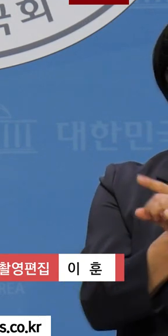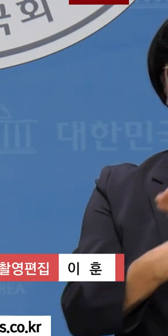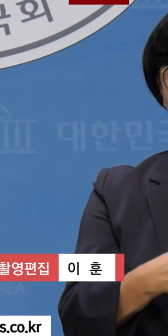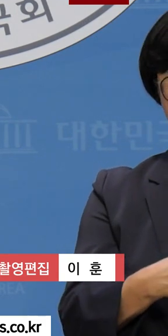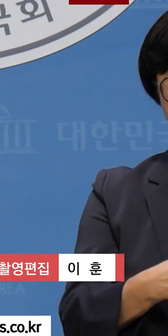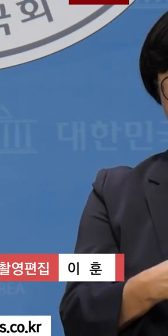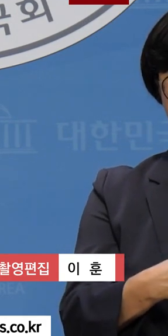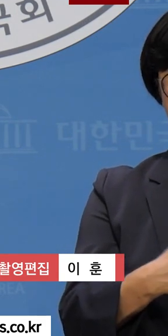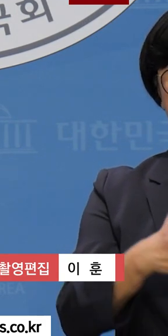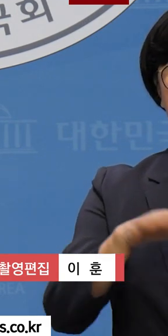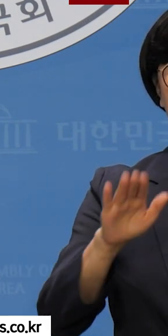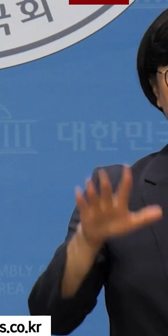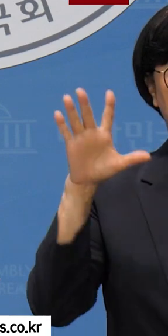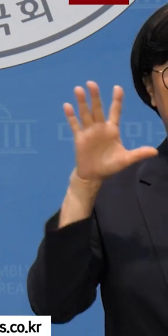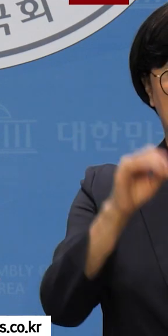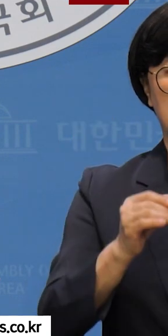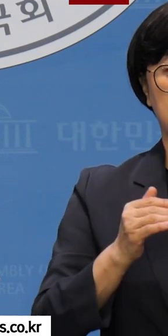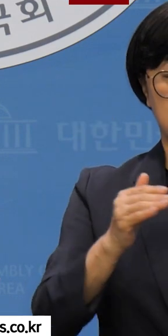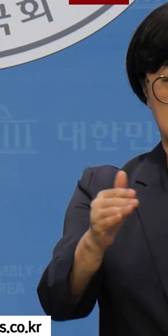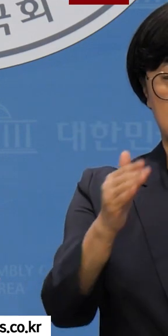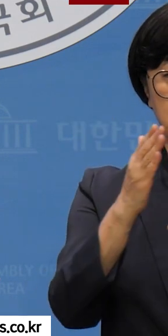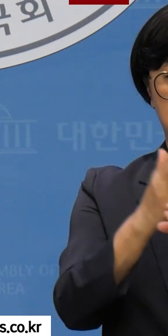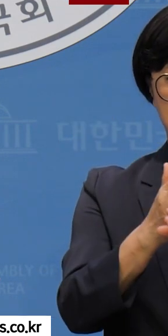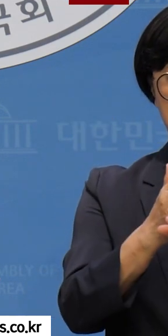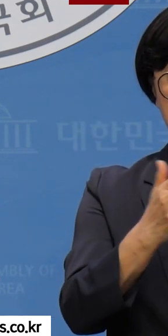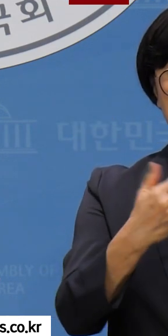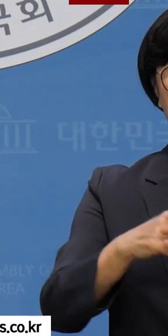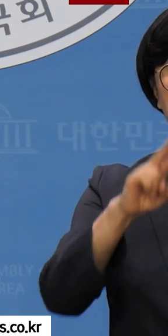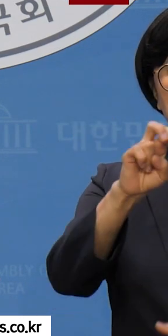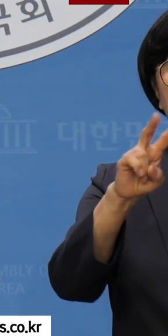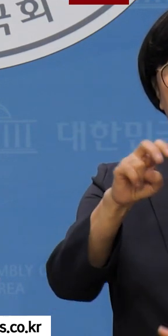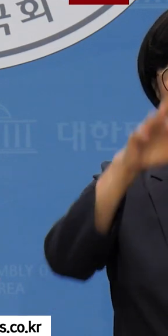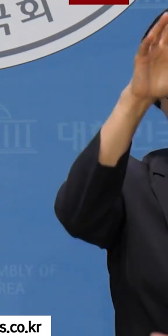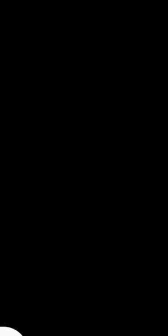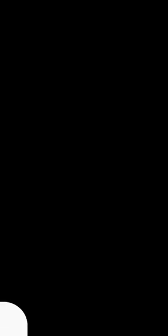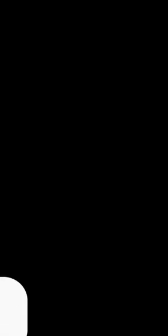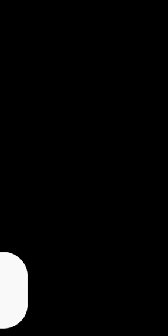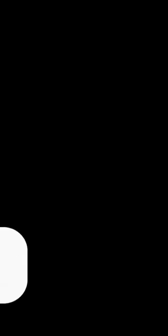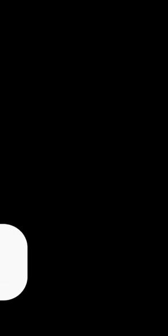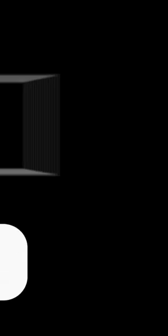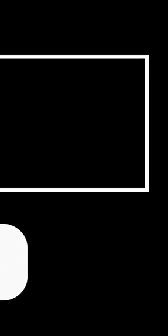등 총 9건으로 현재 동의 진행 중인 청원은 총 22건입니다.